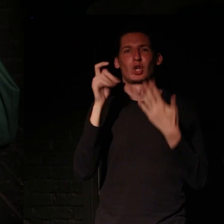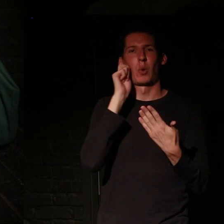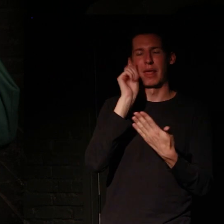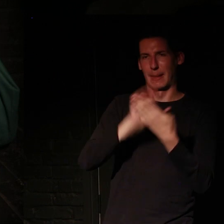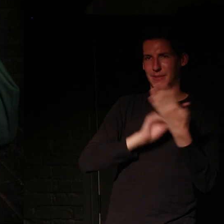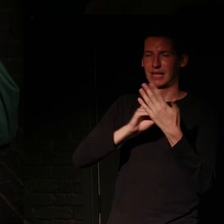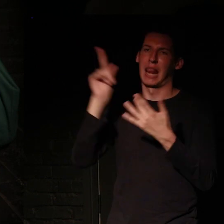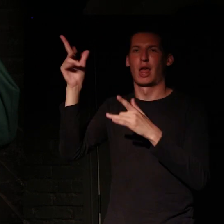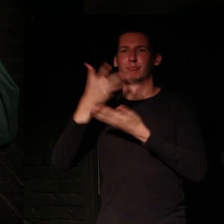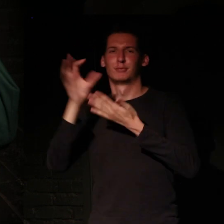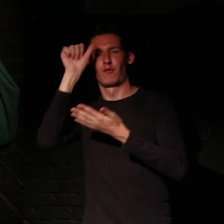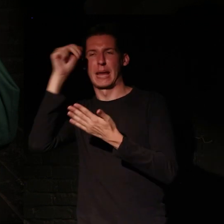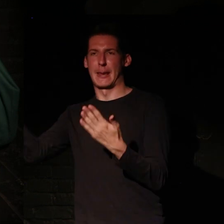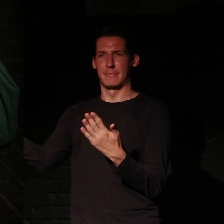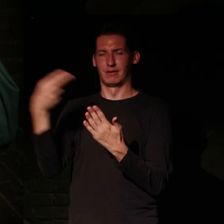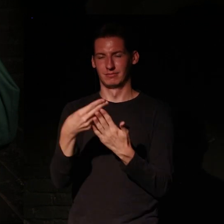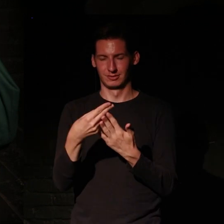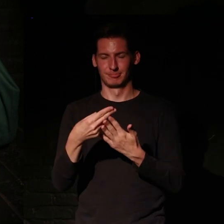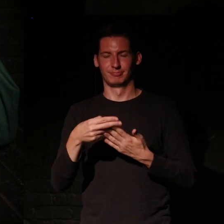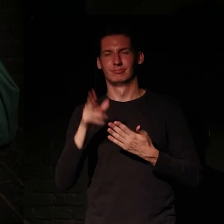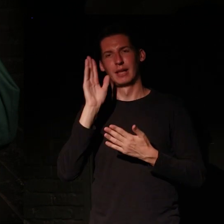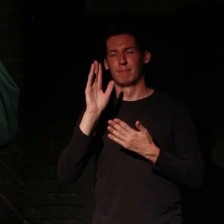została, tak, dopiero potem